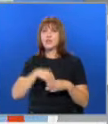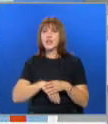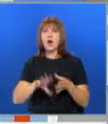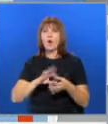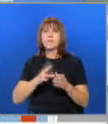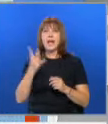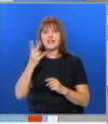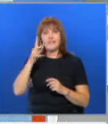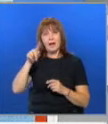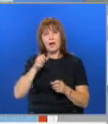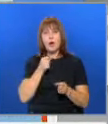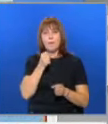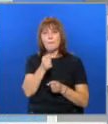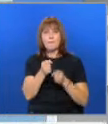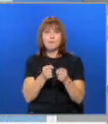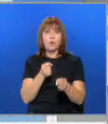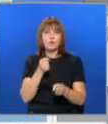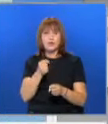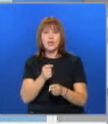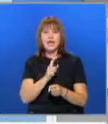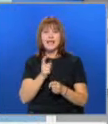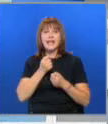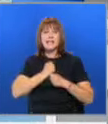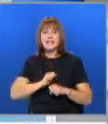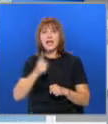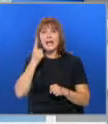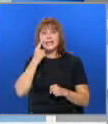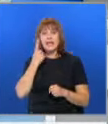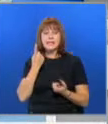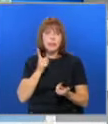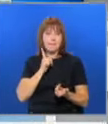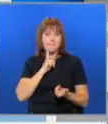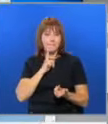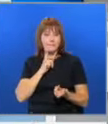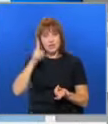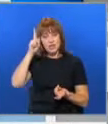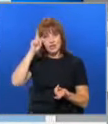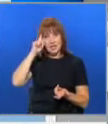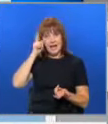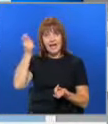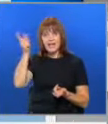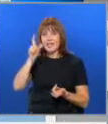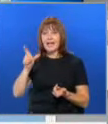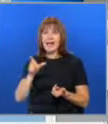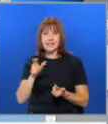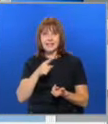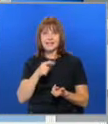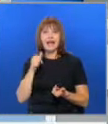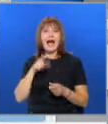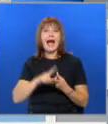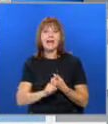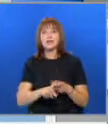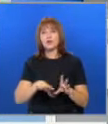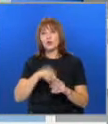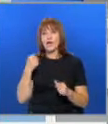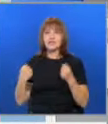две боксьорки, не издържали теста за пол. Скандалът с тях се разраства. Италианската боксьорка Анджела Карини се отказа да се